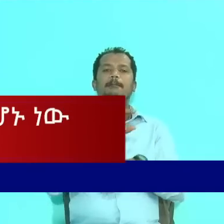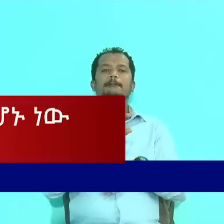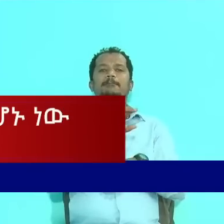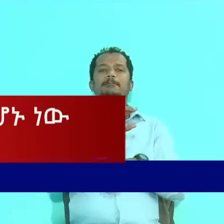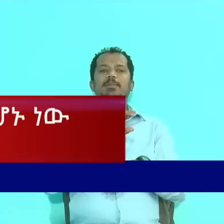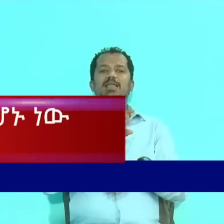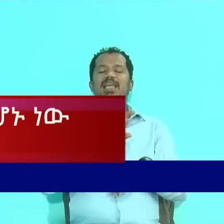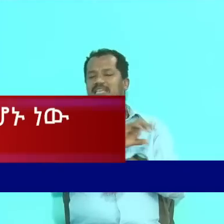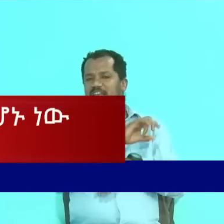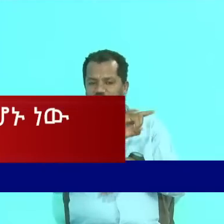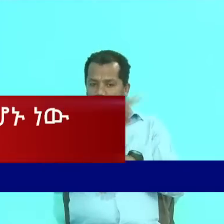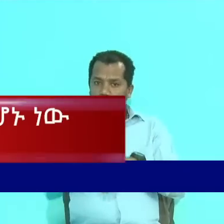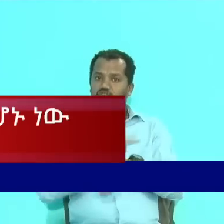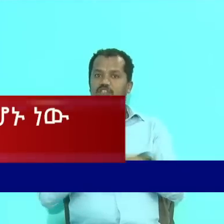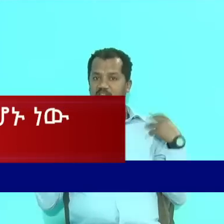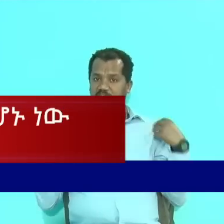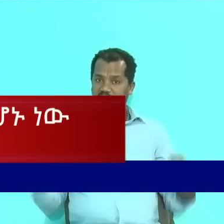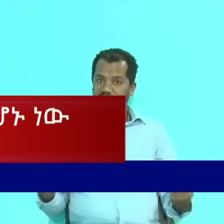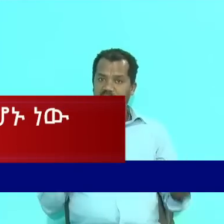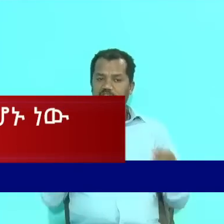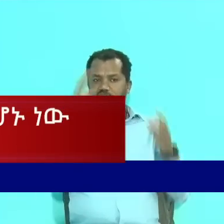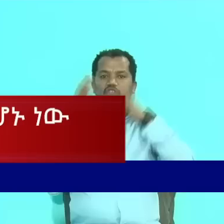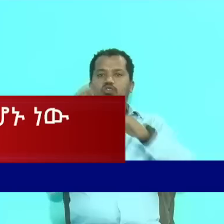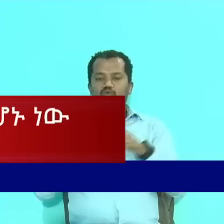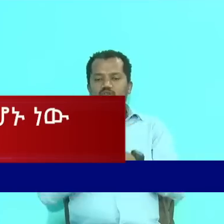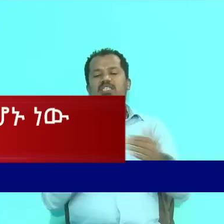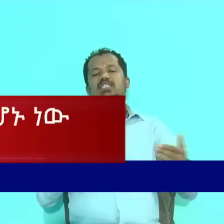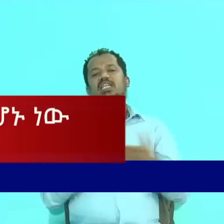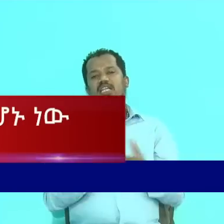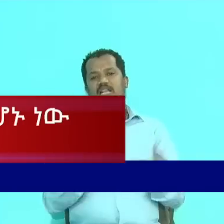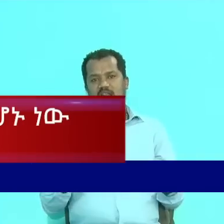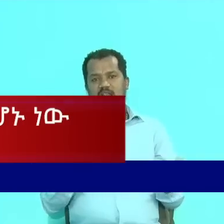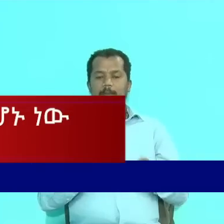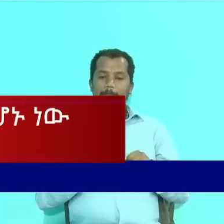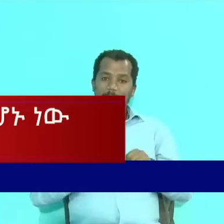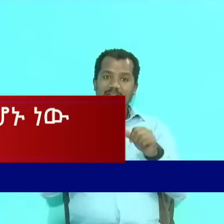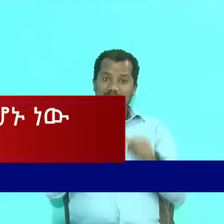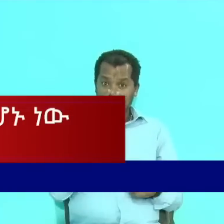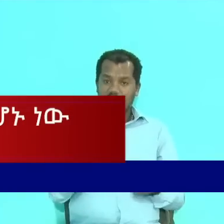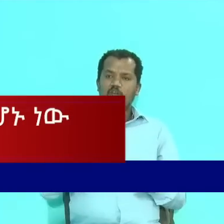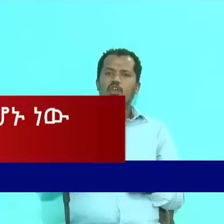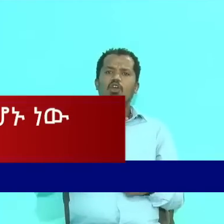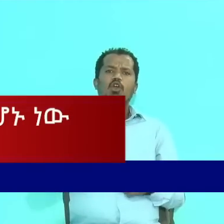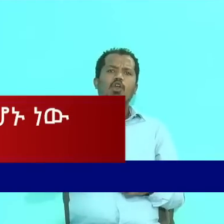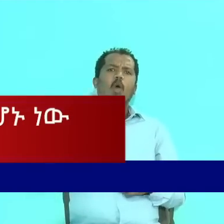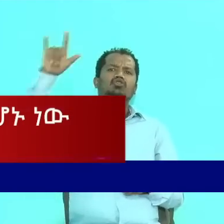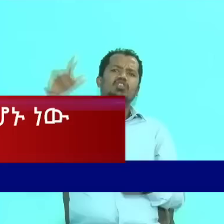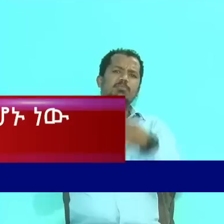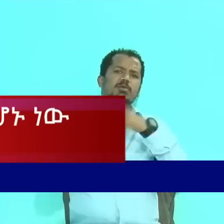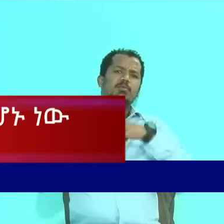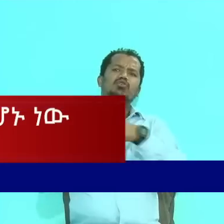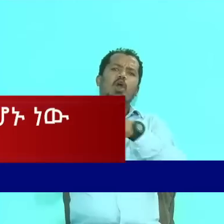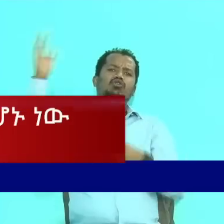ሆነ የዜጎች ደህንነት ችግር ውስጥ ደርሰናል። በመቀጠል የምንመለከተው ከውጭ የሚነሱትን ነው።